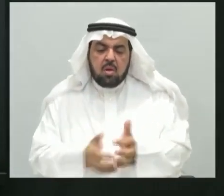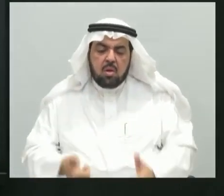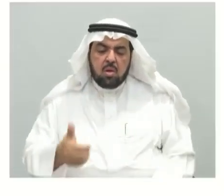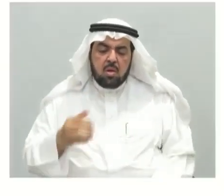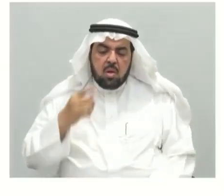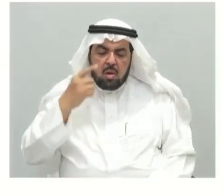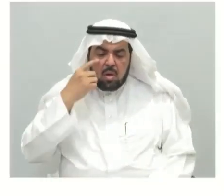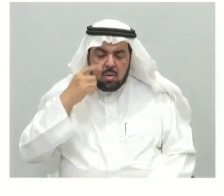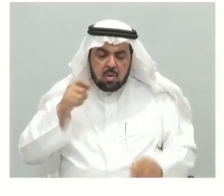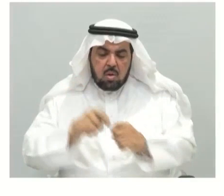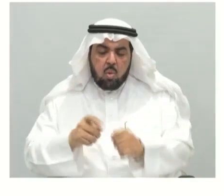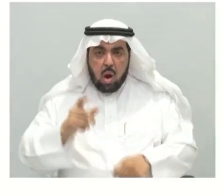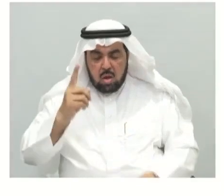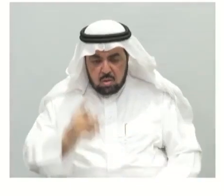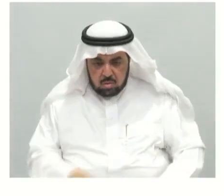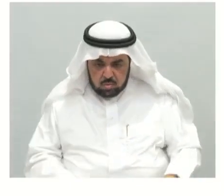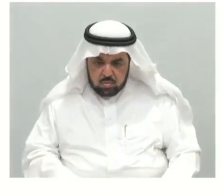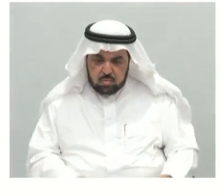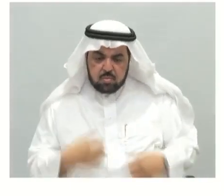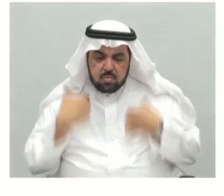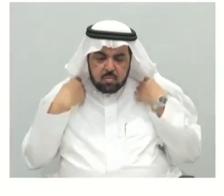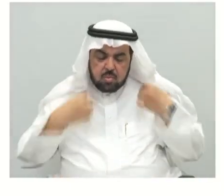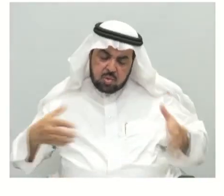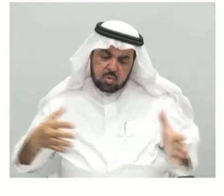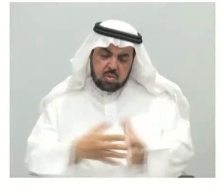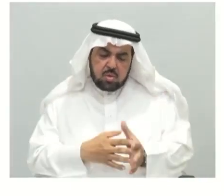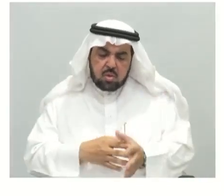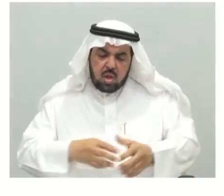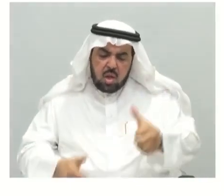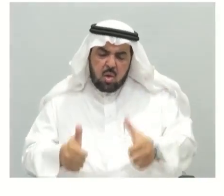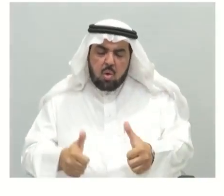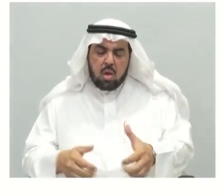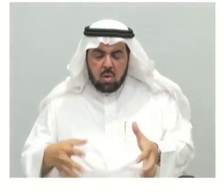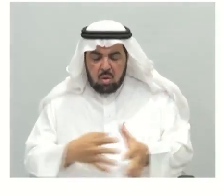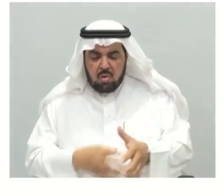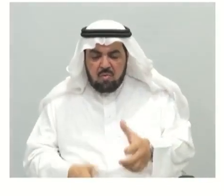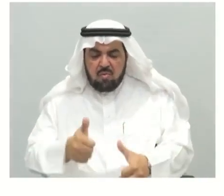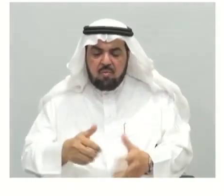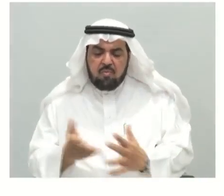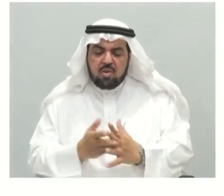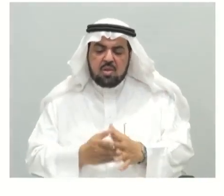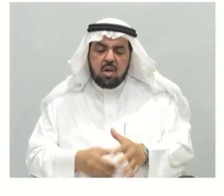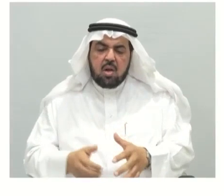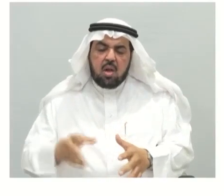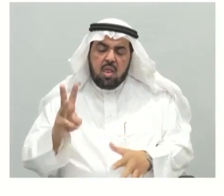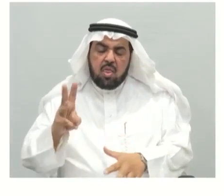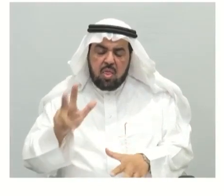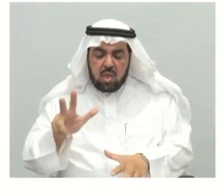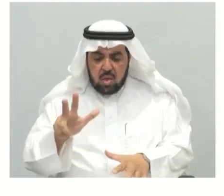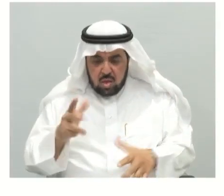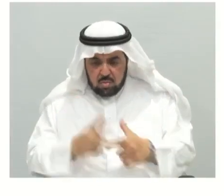واحد وصلنا واياكم اعزائي الطلاب الى تقويم الفصل الثامن زائد الاختبار